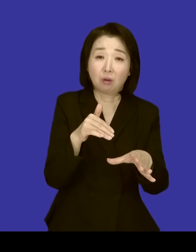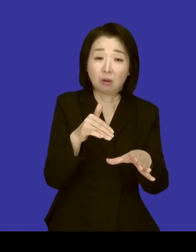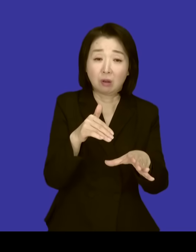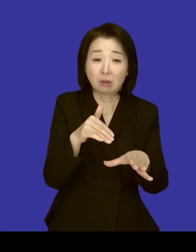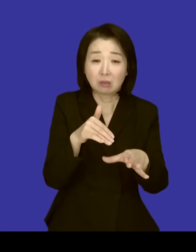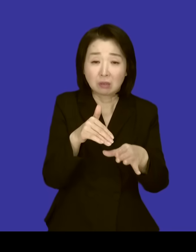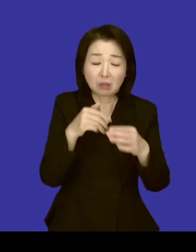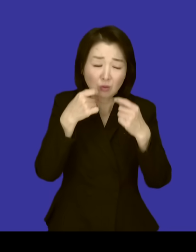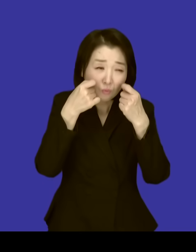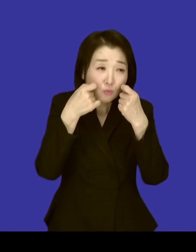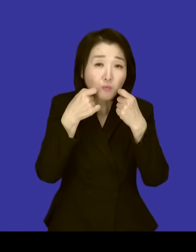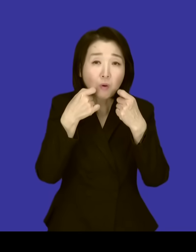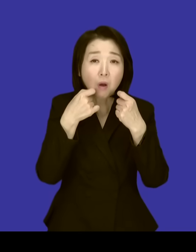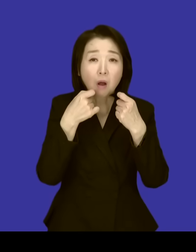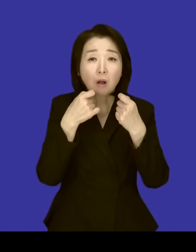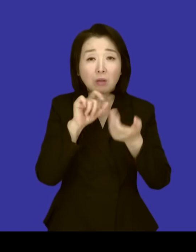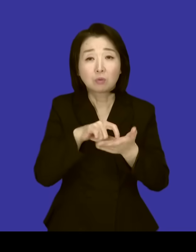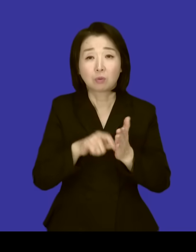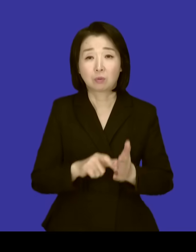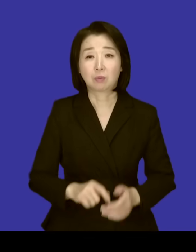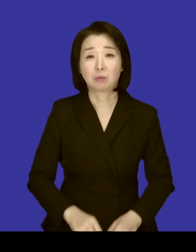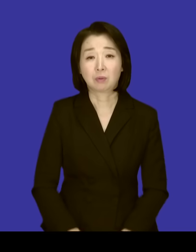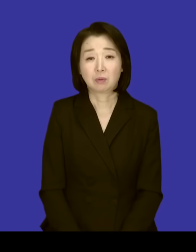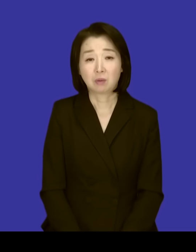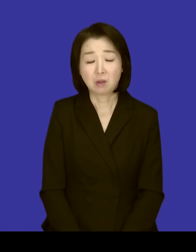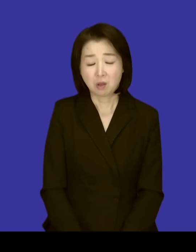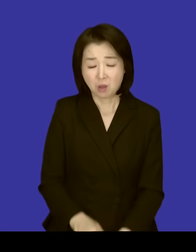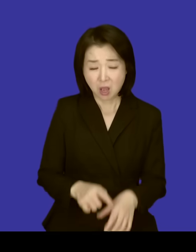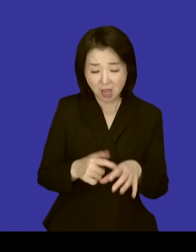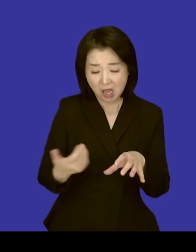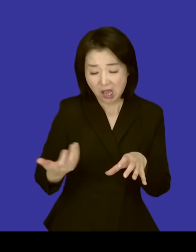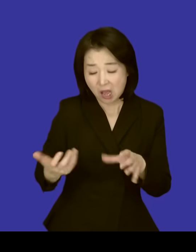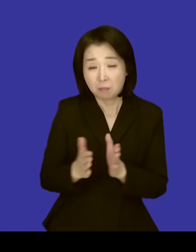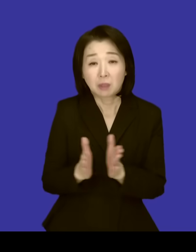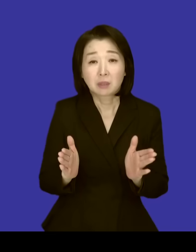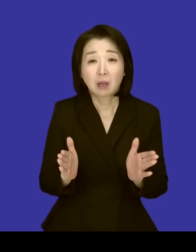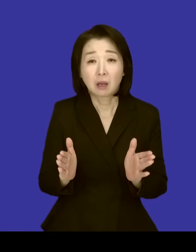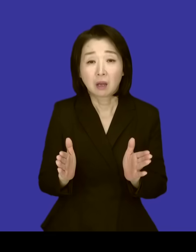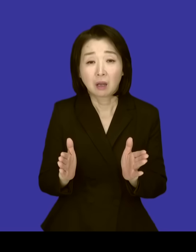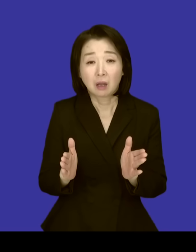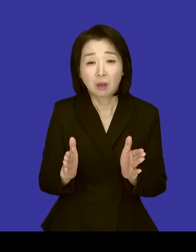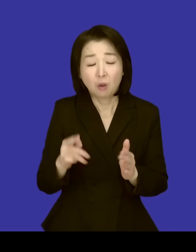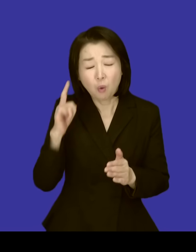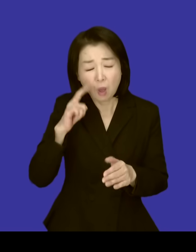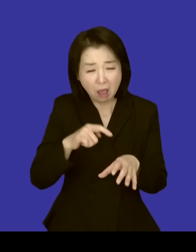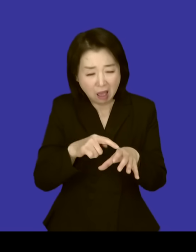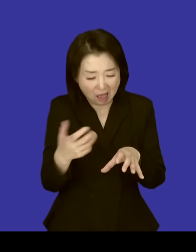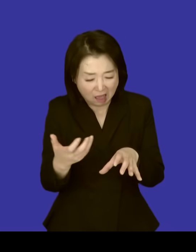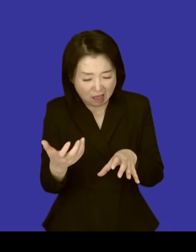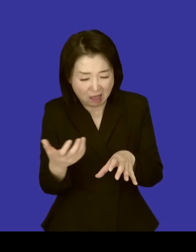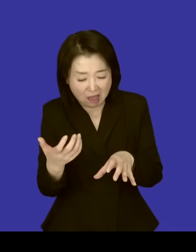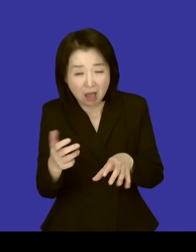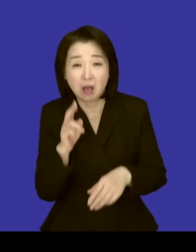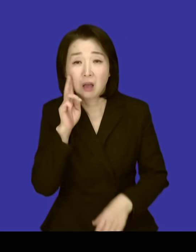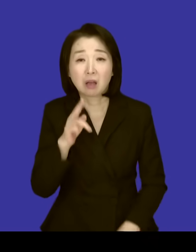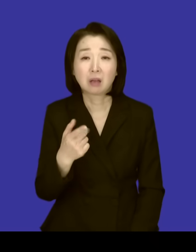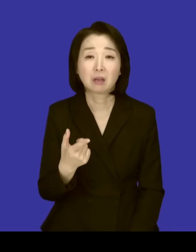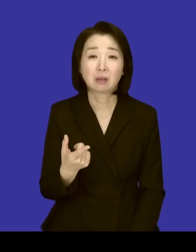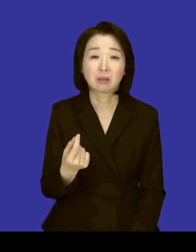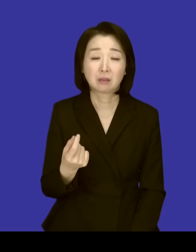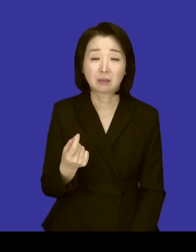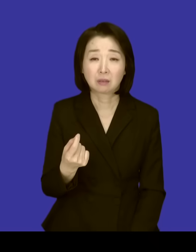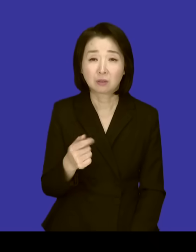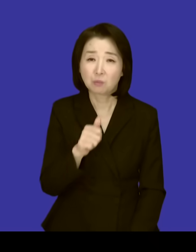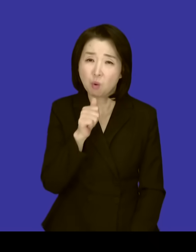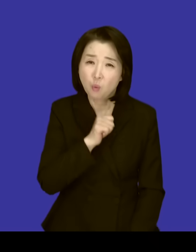눈물 버튼이라고 해야 되나? 한번 통증이 시작되면은 그 자리에서 너무 극도로 아파가지고 거의